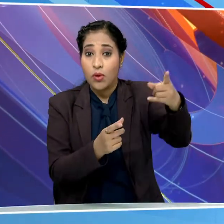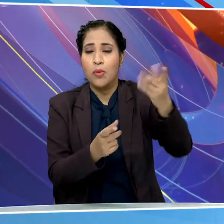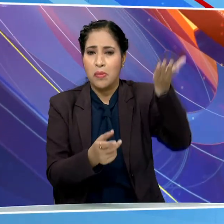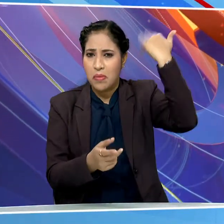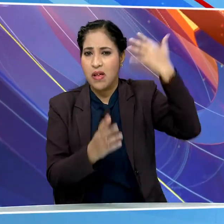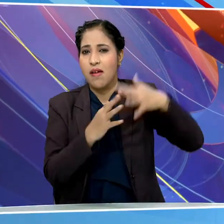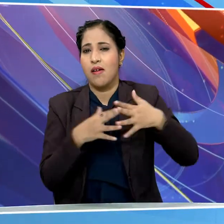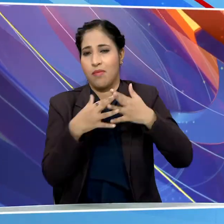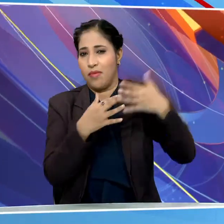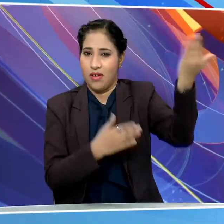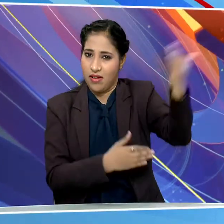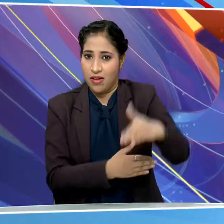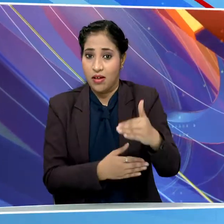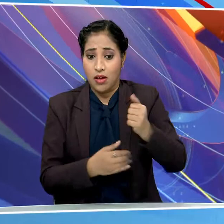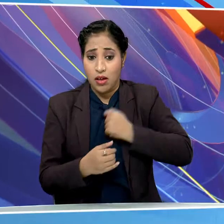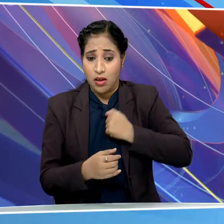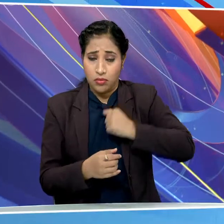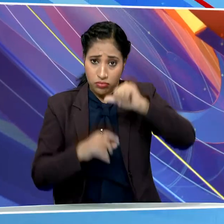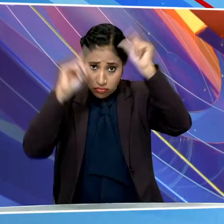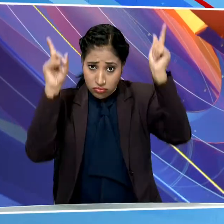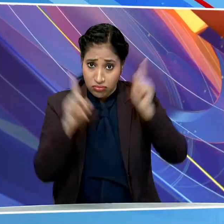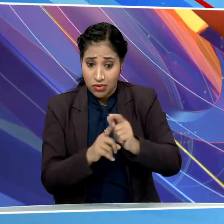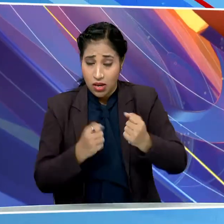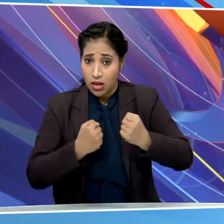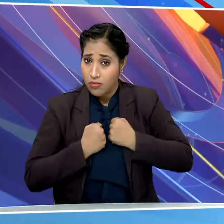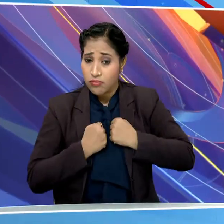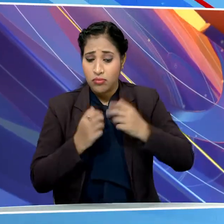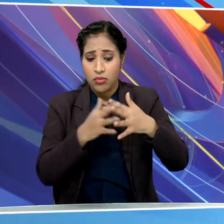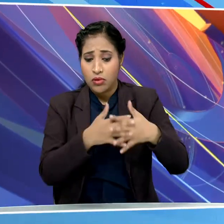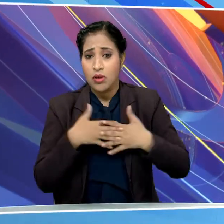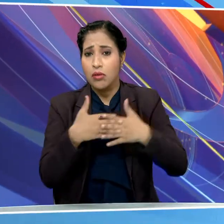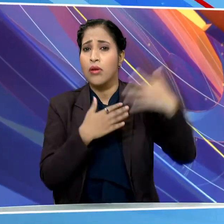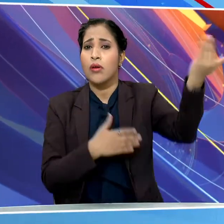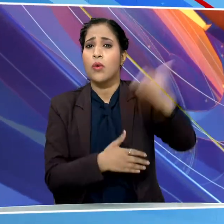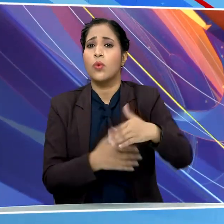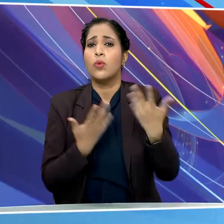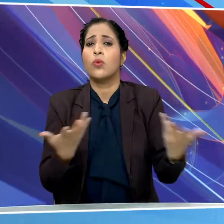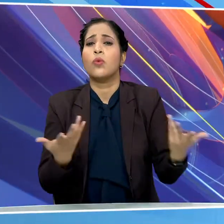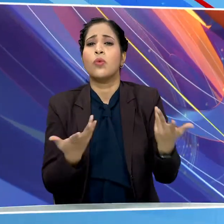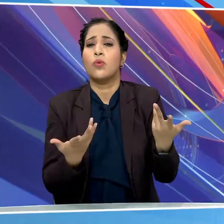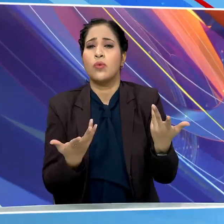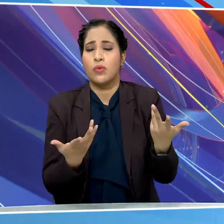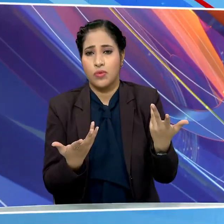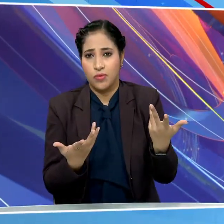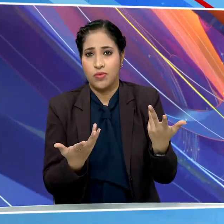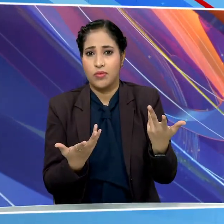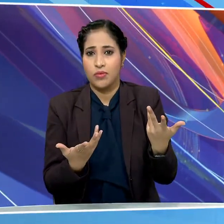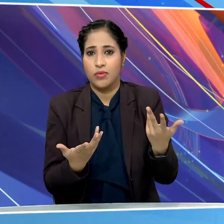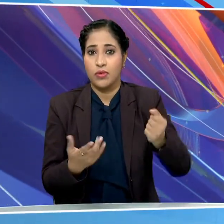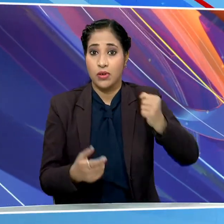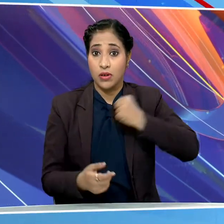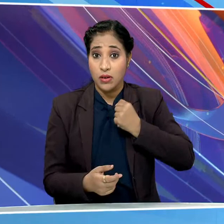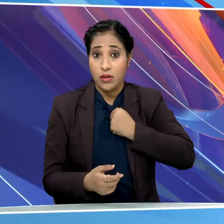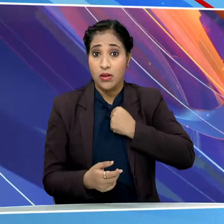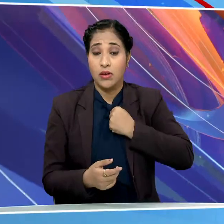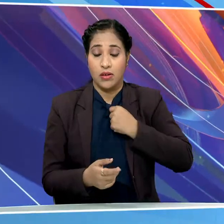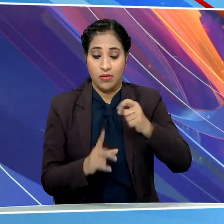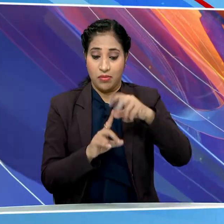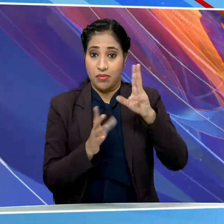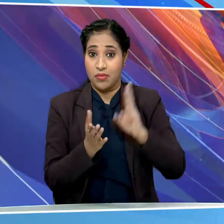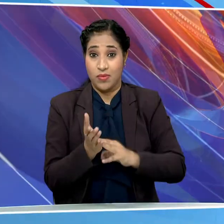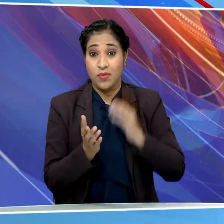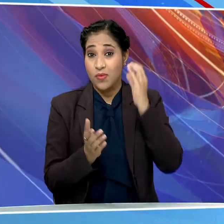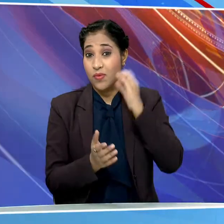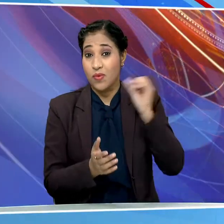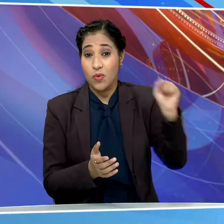था, अपने देश में अमेरिका से क्यों आता था 60 के दशक में। हमारे प्रधानमंत्री लाल बहादुर